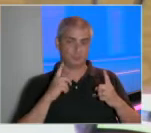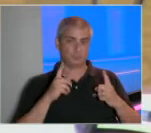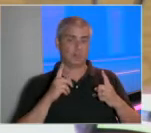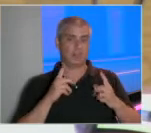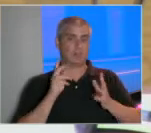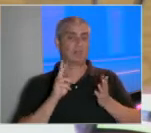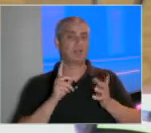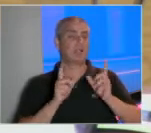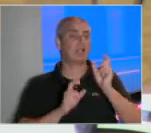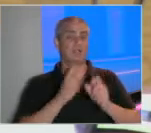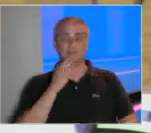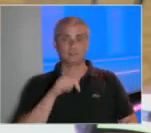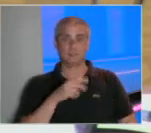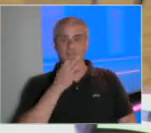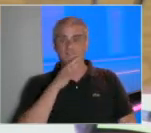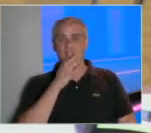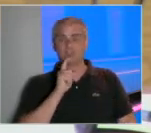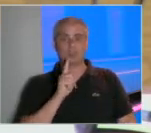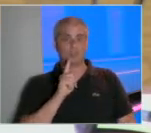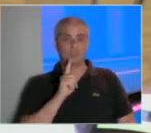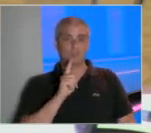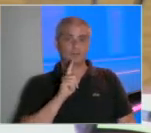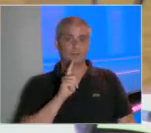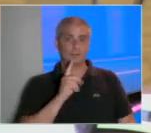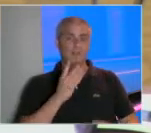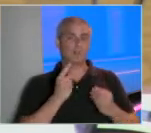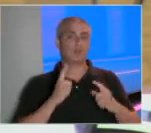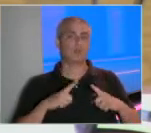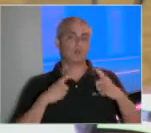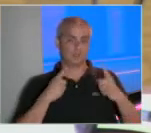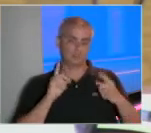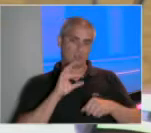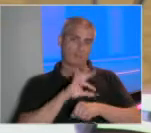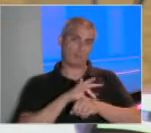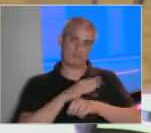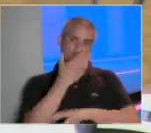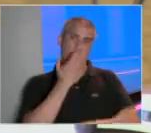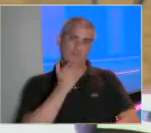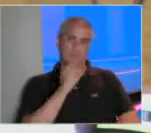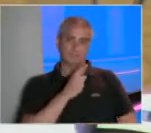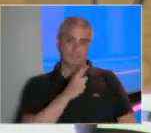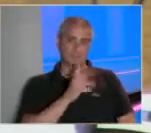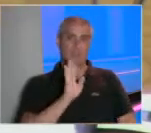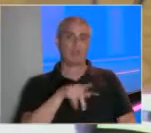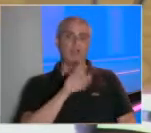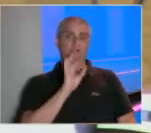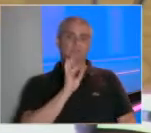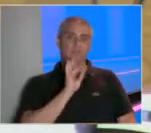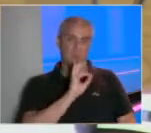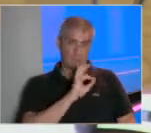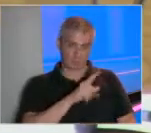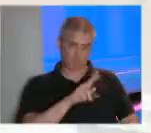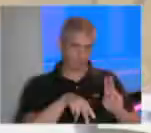האזרחים במדינת ישראל, ולשפר את איכות החיים של הרופאים במדינת ישראל. כן. גם של המטפלים וגם